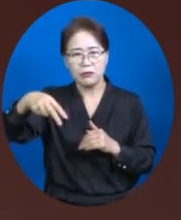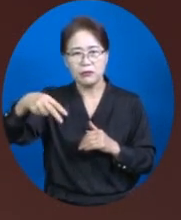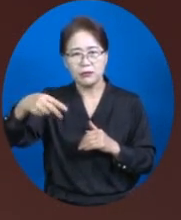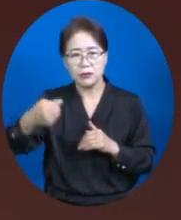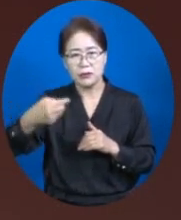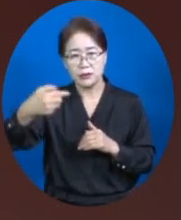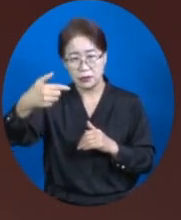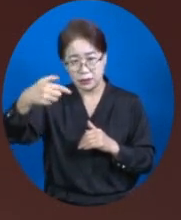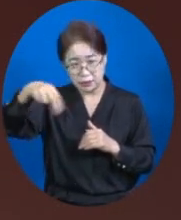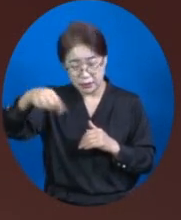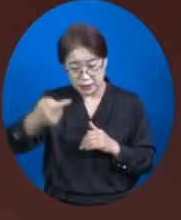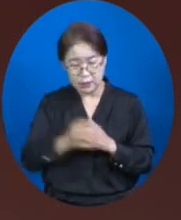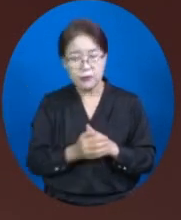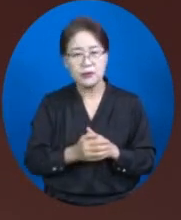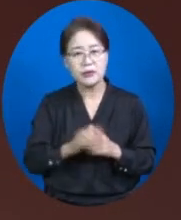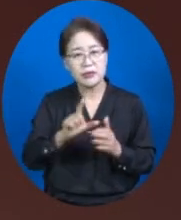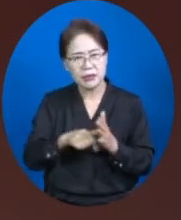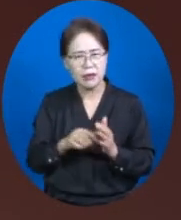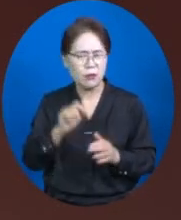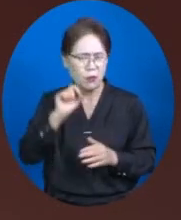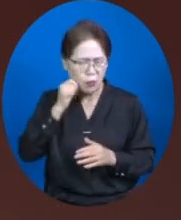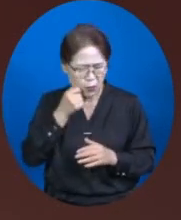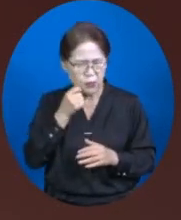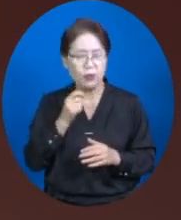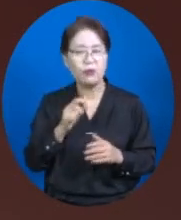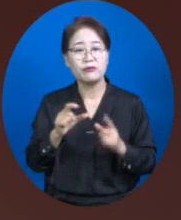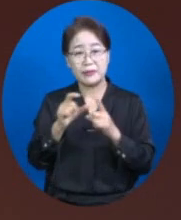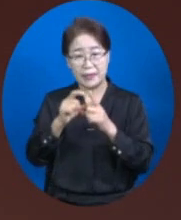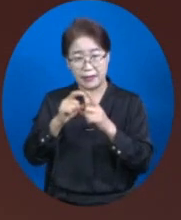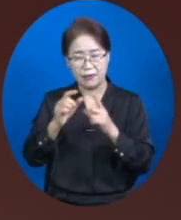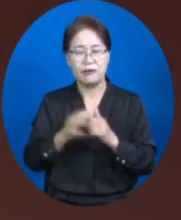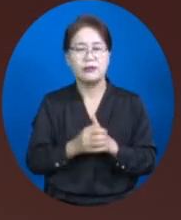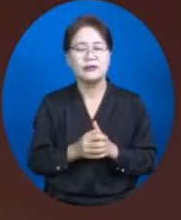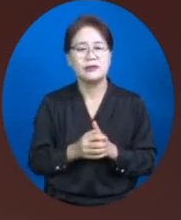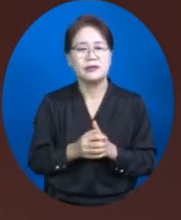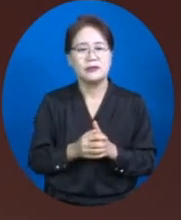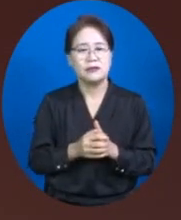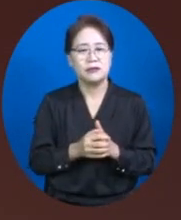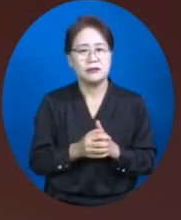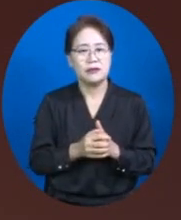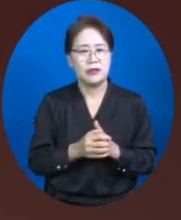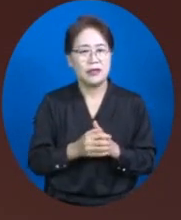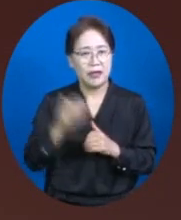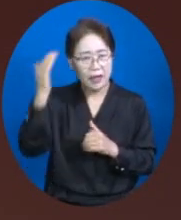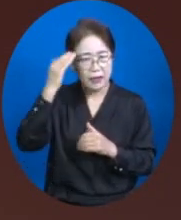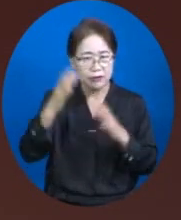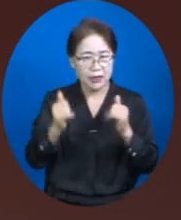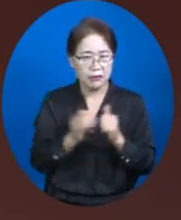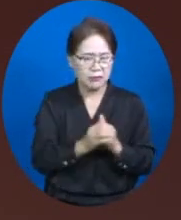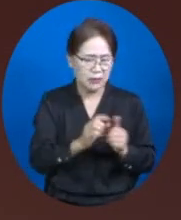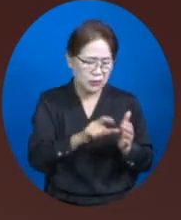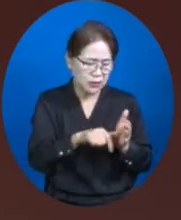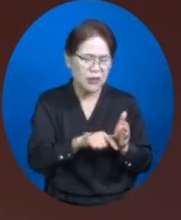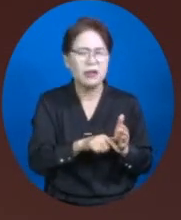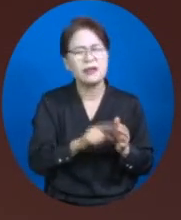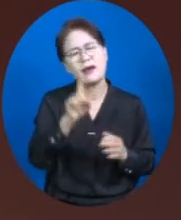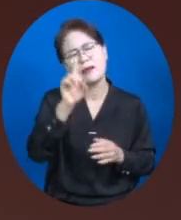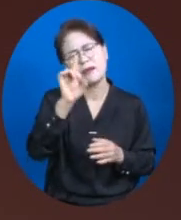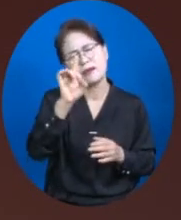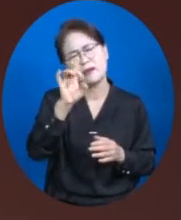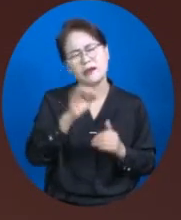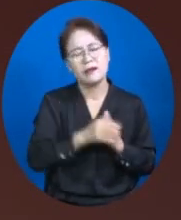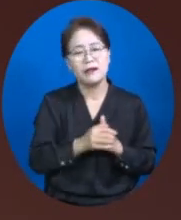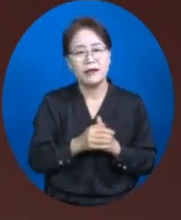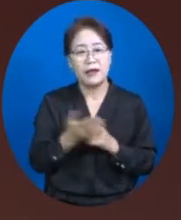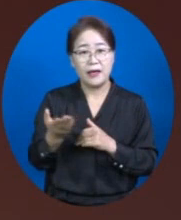얘기죠 참 어려운 얘기죠 그러나 좀 설명을 할게요 여러분 우리나라 사람들은 시간의 개념이 하나에요